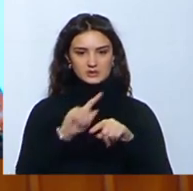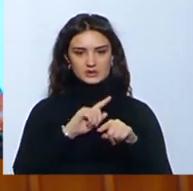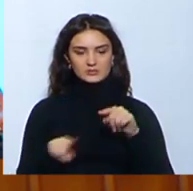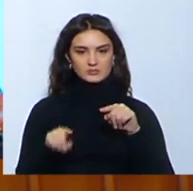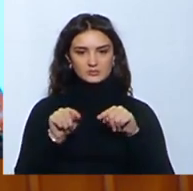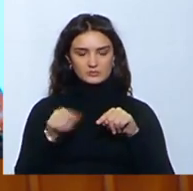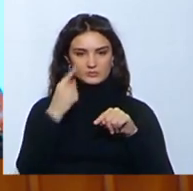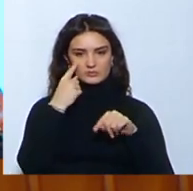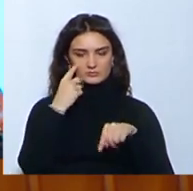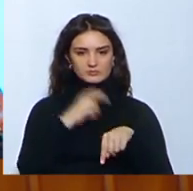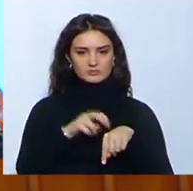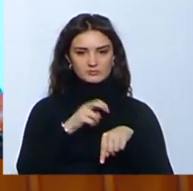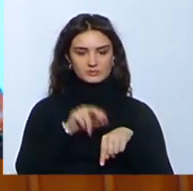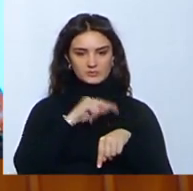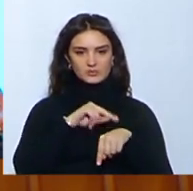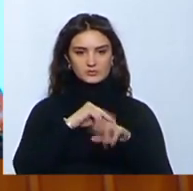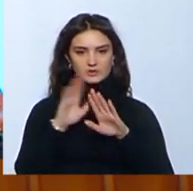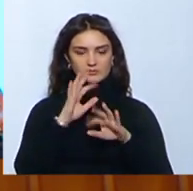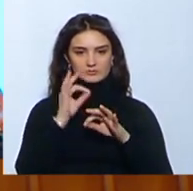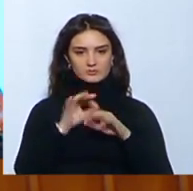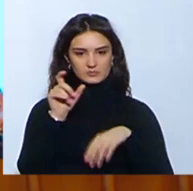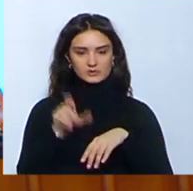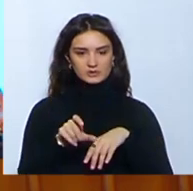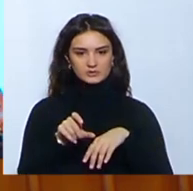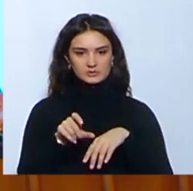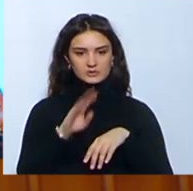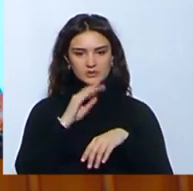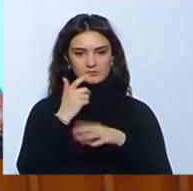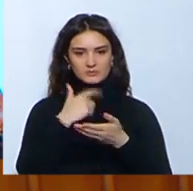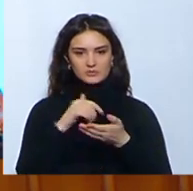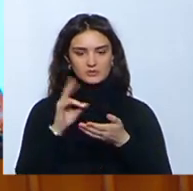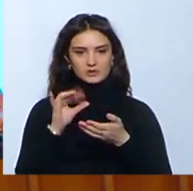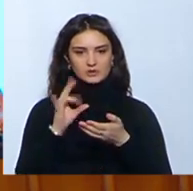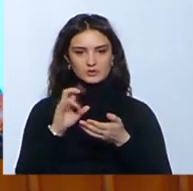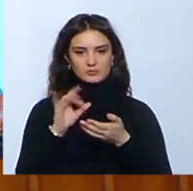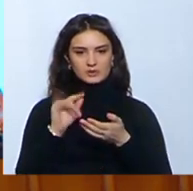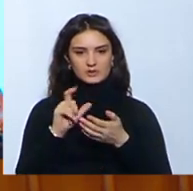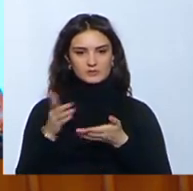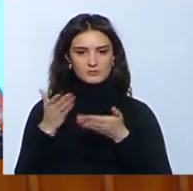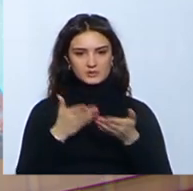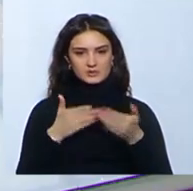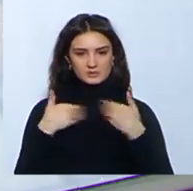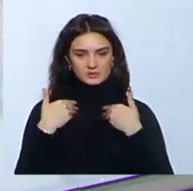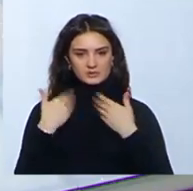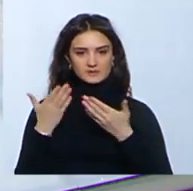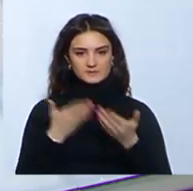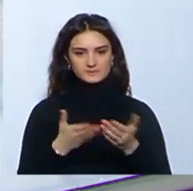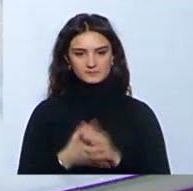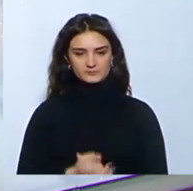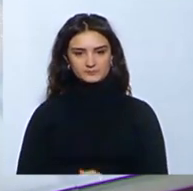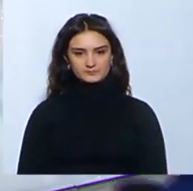გადაუდებელი ოფთალმოლოგიური სამსახურის ხელმძღვანელი, ექიმი ოფთალმოლოგი, ქალბატონი ნინო ბერაძე. დილამშვიდობისა, ქალბატონ ნინო,